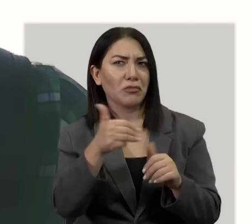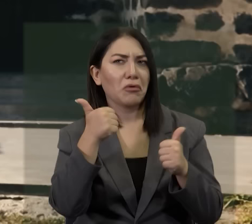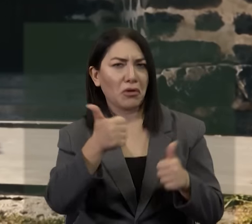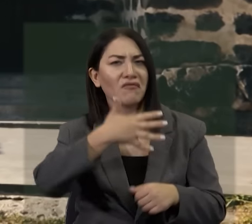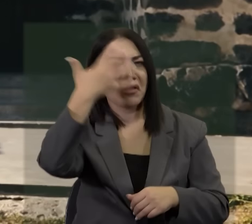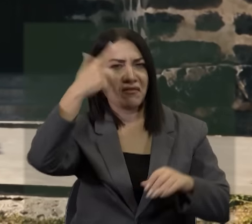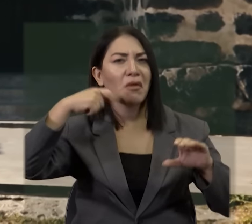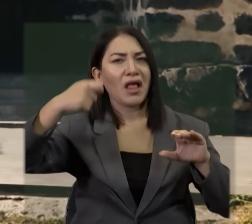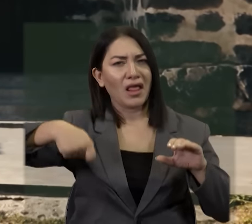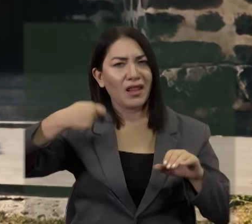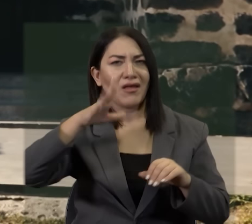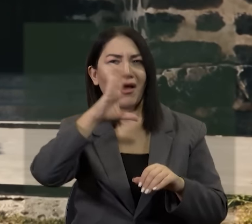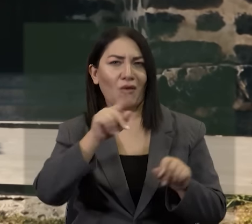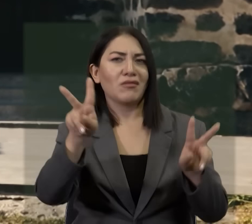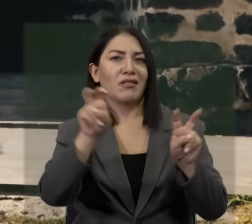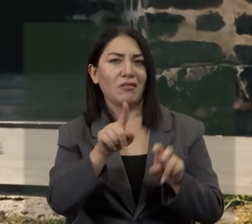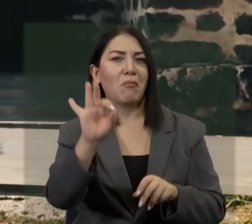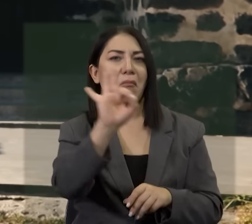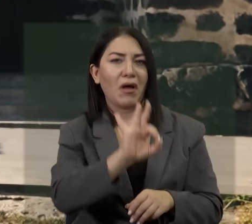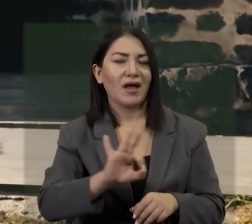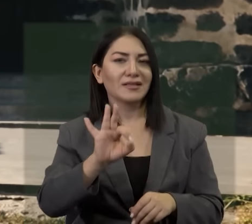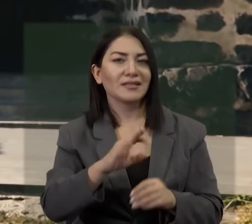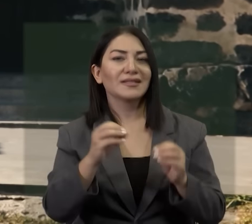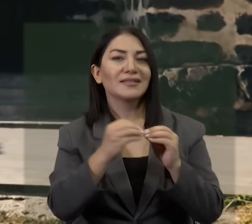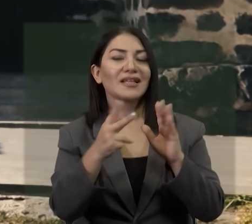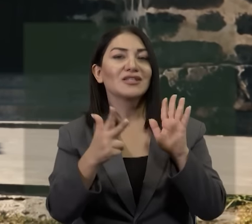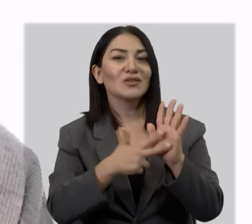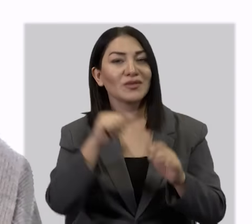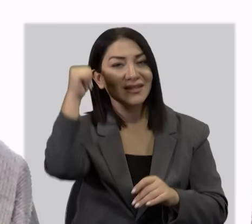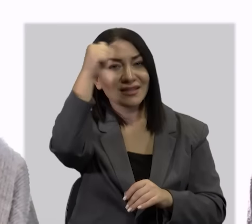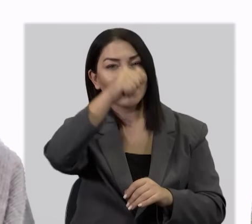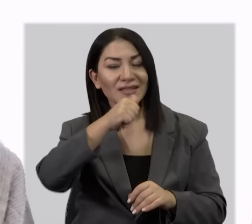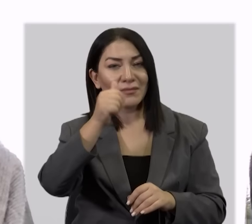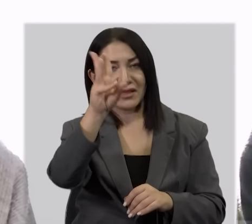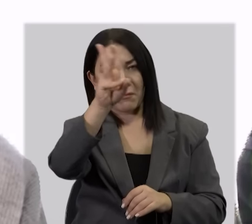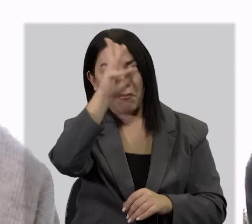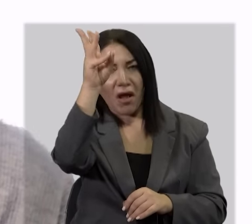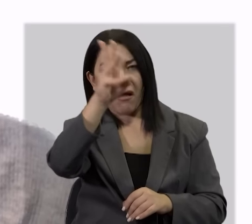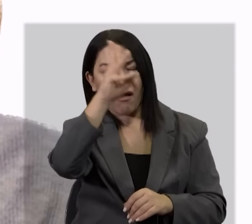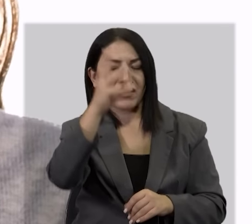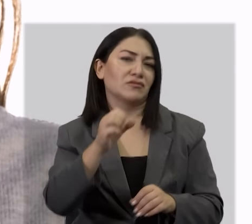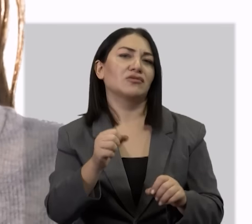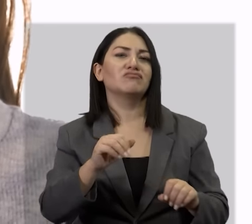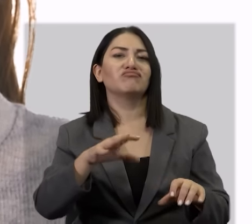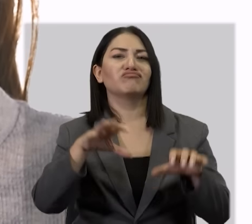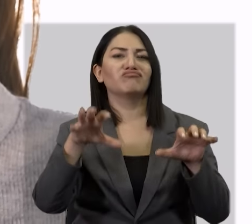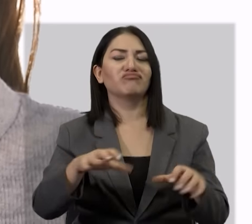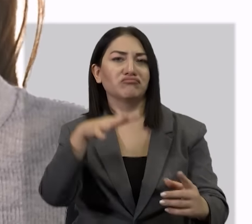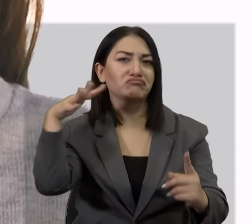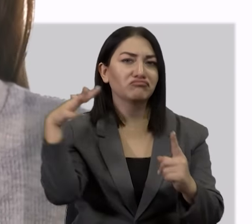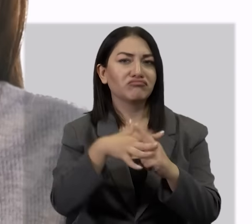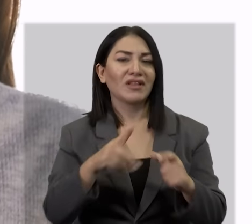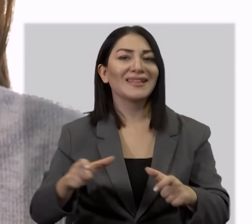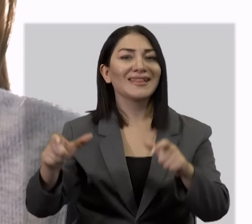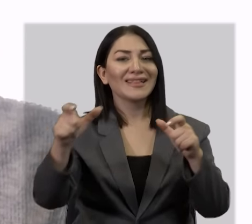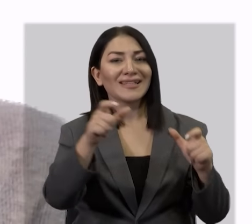լավ պատմական ֆիլմ է կարելի նկարել այդ թեմայով։ Իսկ 18-րդ դարում մի պարսիկ խան էր հարձակվել կղզու վրա,